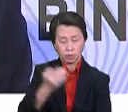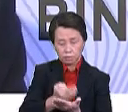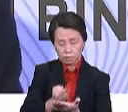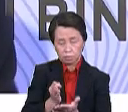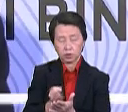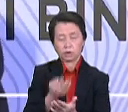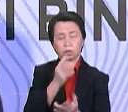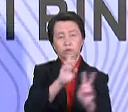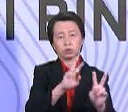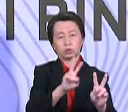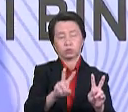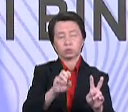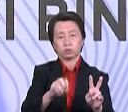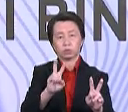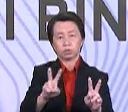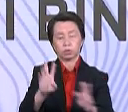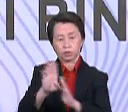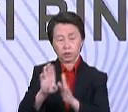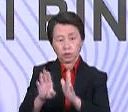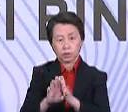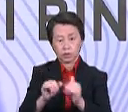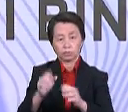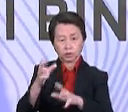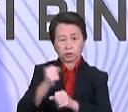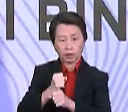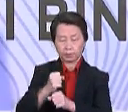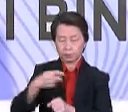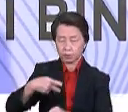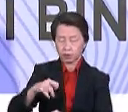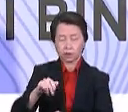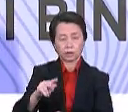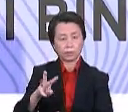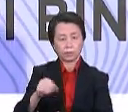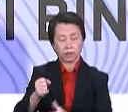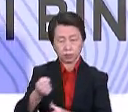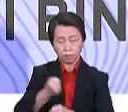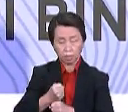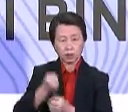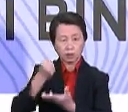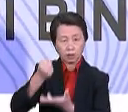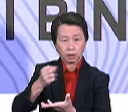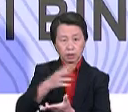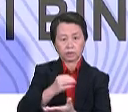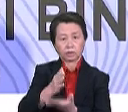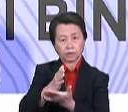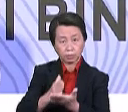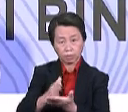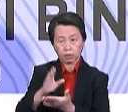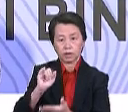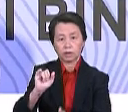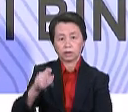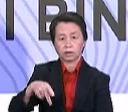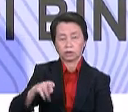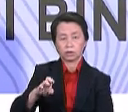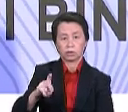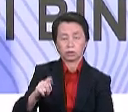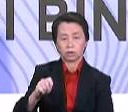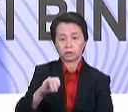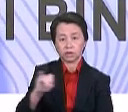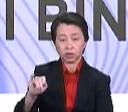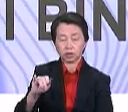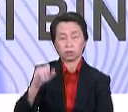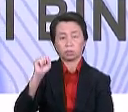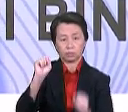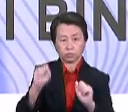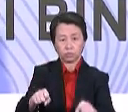2.2 bilion ringgit ini. PMKS boleh dapatkan dana ni melalui pelaburan equity dan separa equity ataupun quasi equity yang